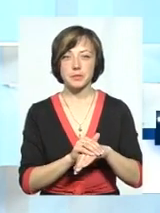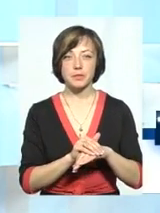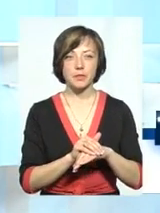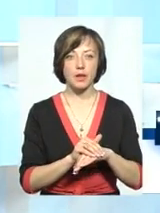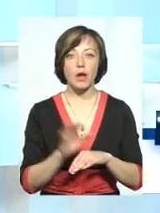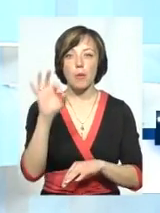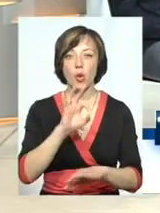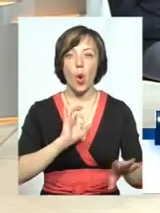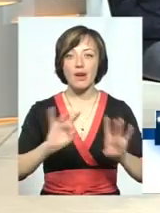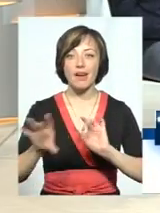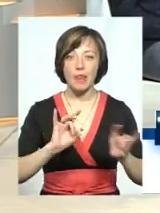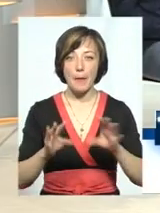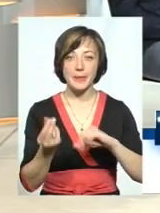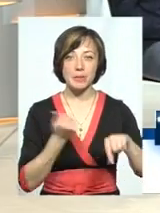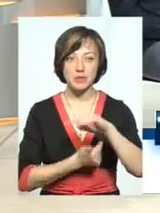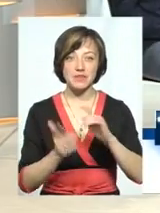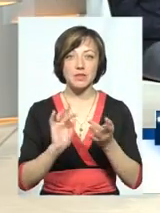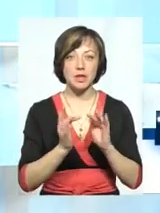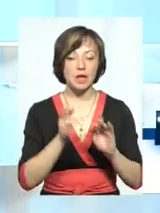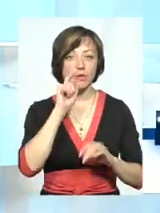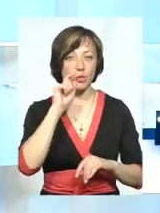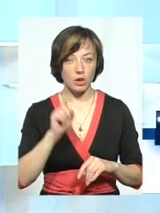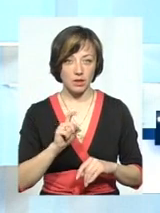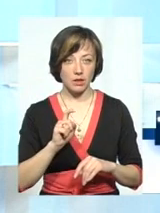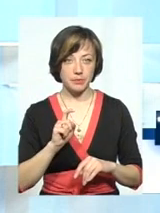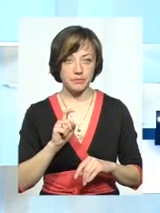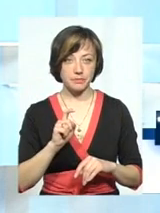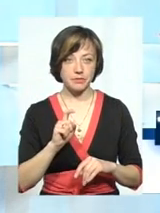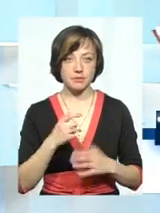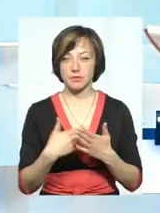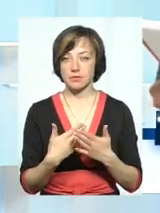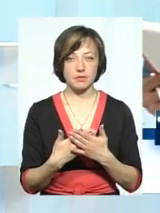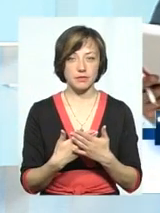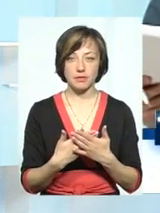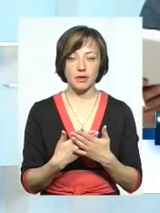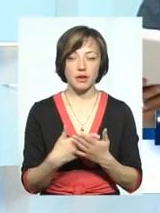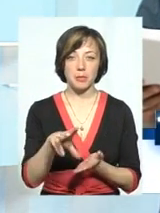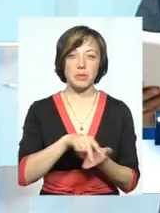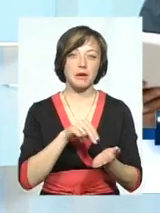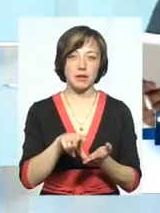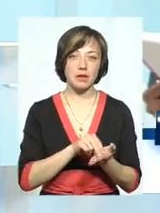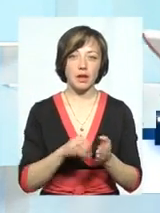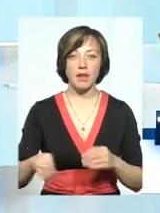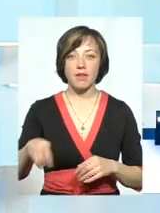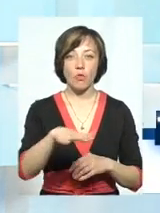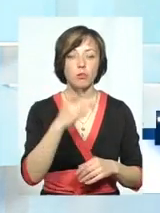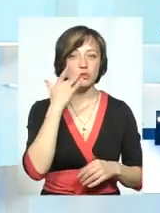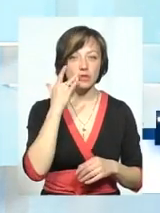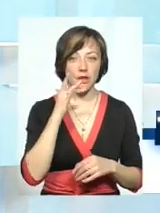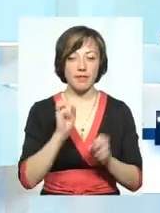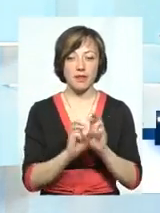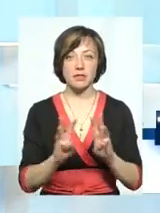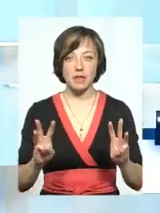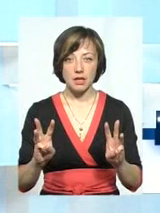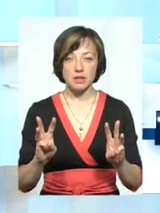якраз рекламний бізнес в інтернеті в Україні, так? Ну, він там бере, наводить приклад Європу та США. На сайті